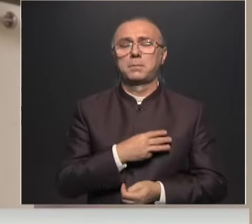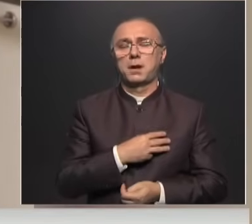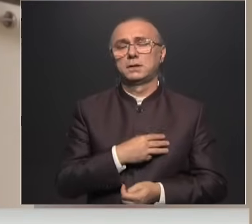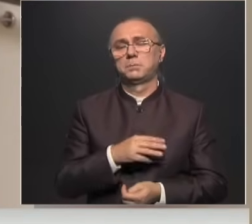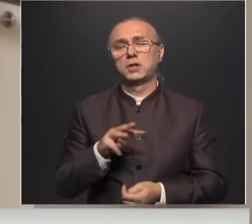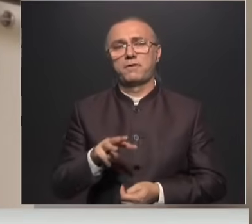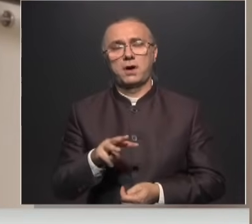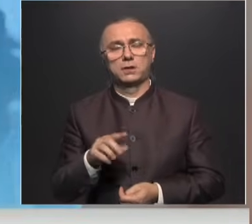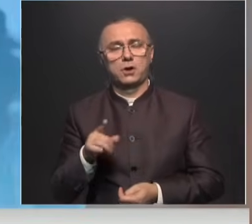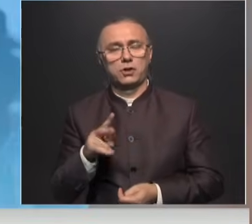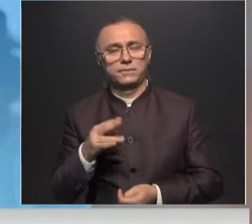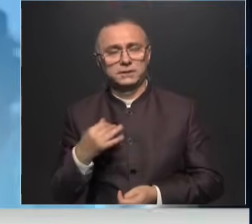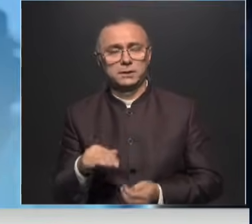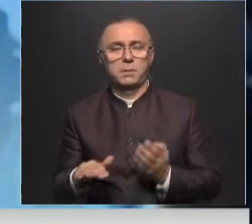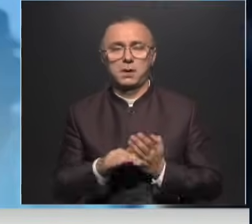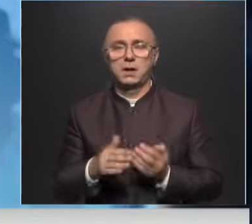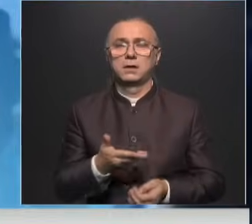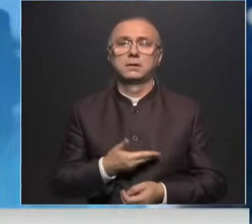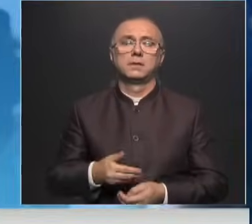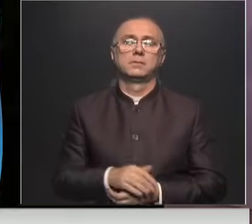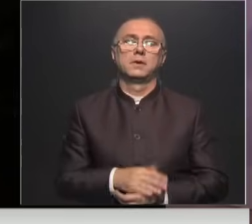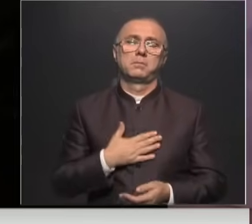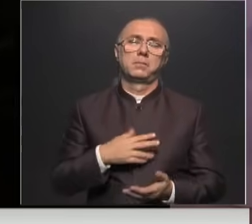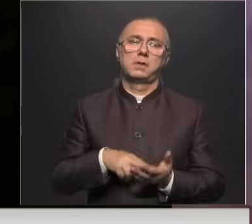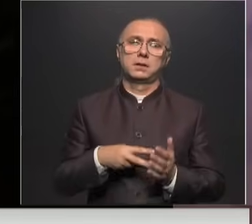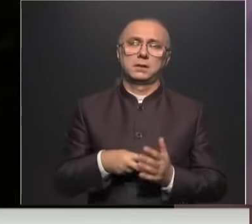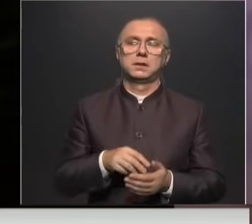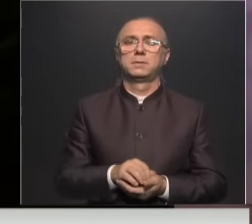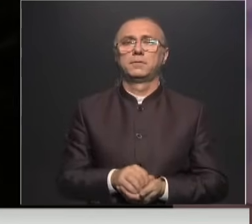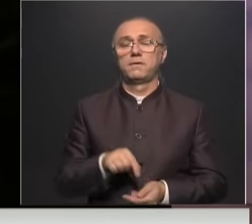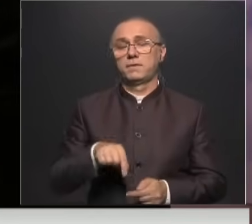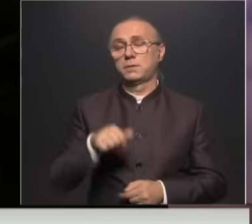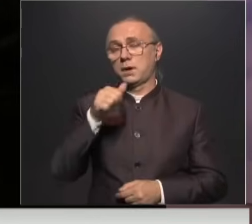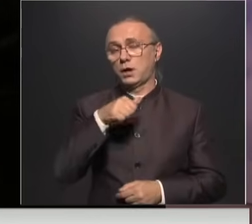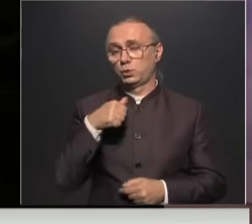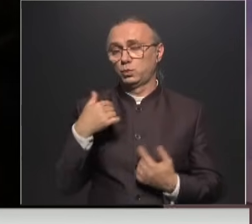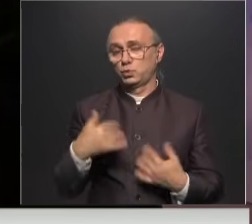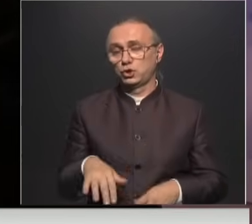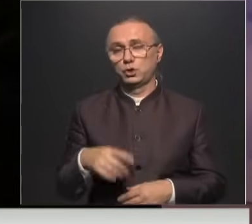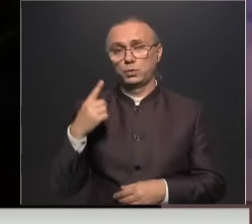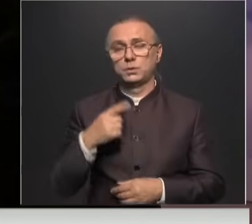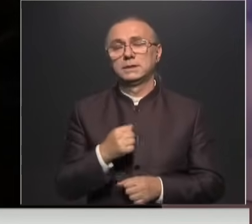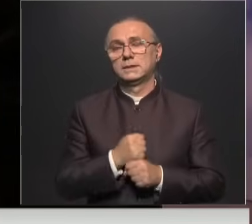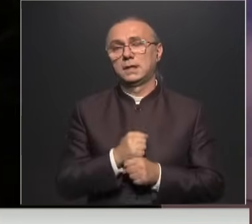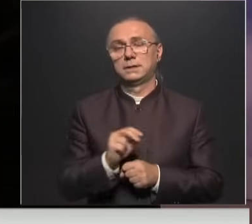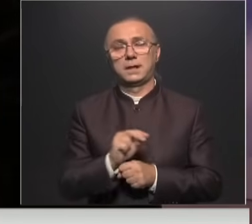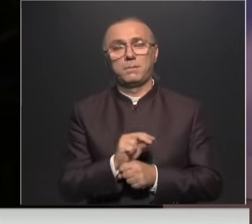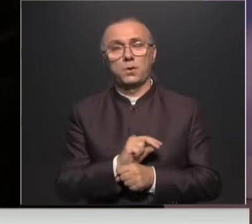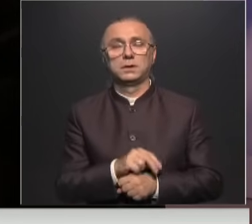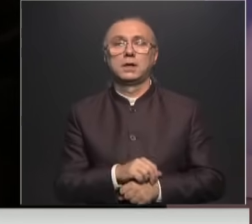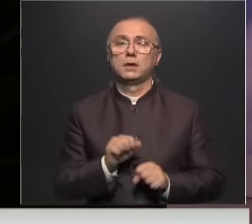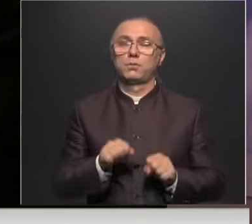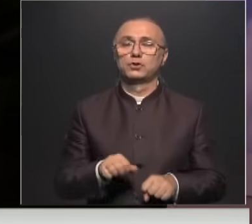Горловского, с которым вместе это реализуем. И планируем в этом году уже, я думаю, сделать ремонт и,